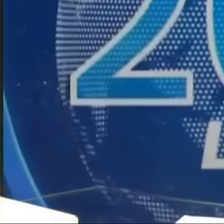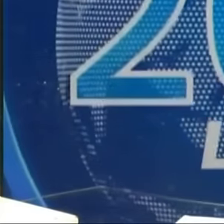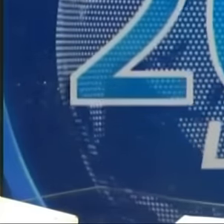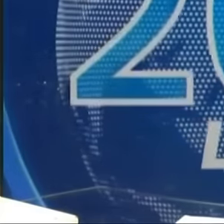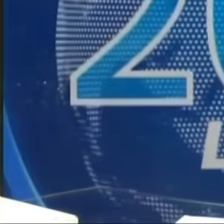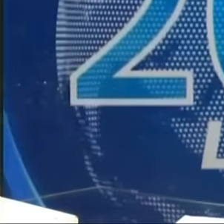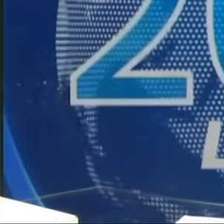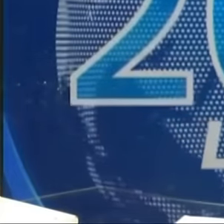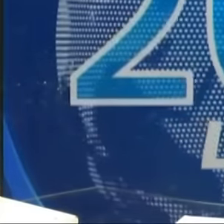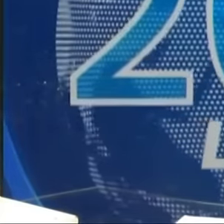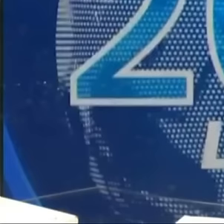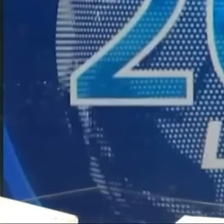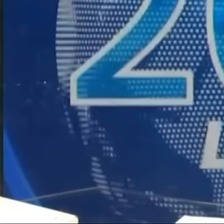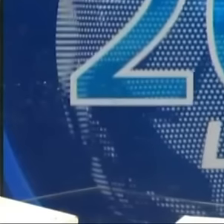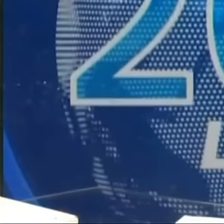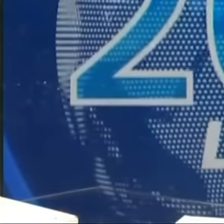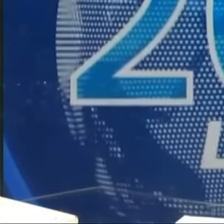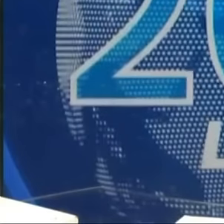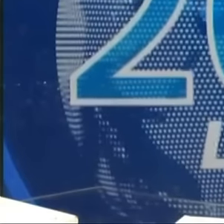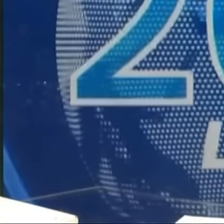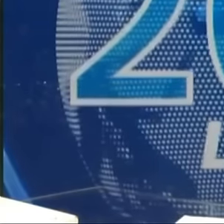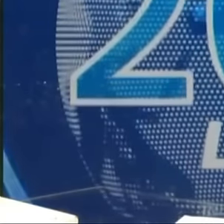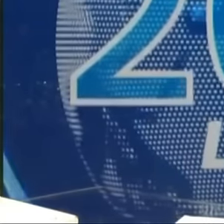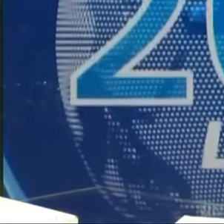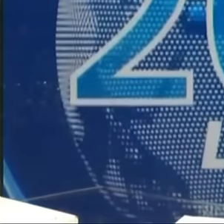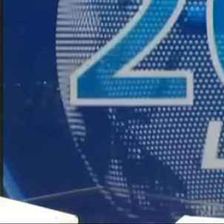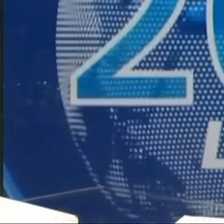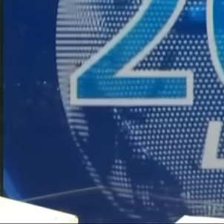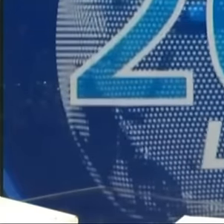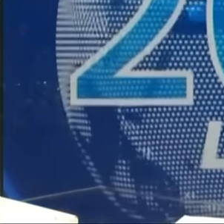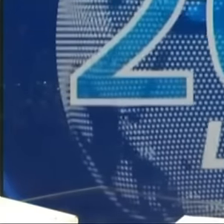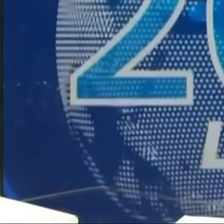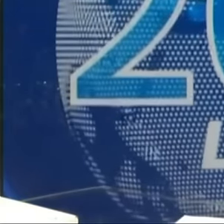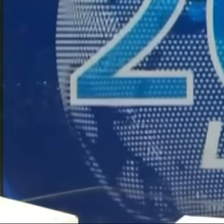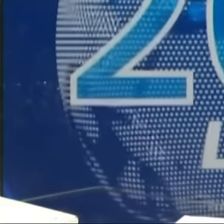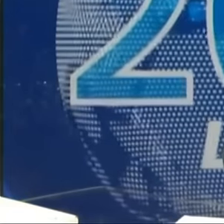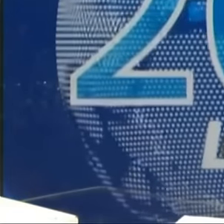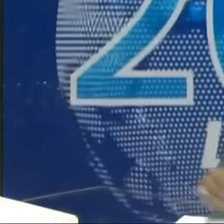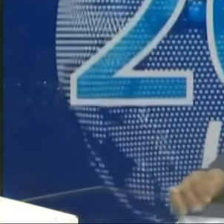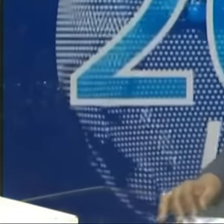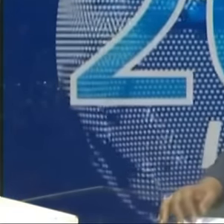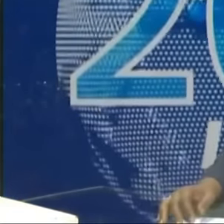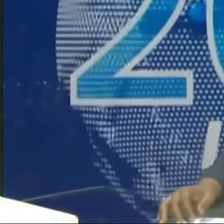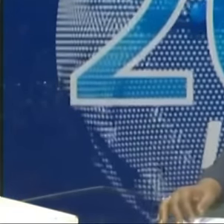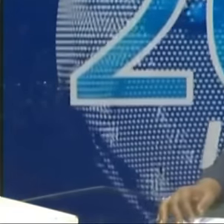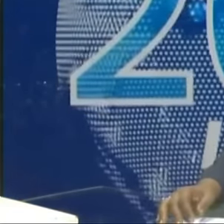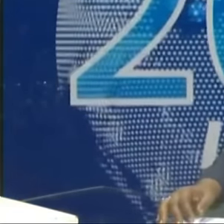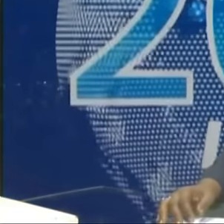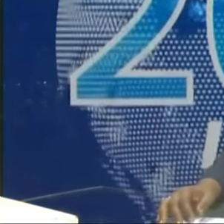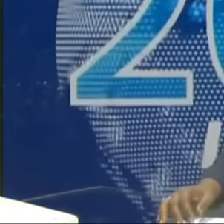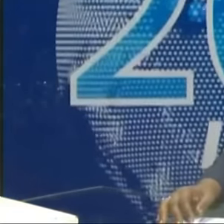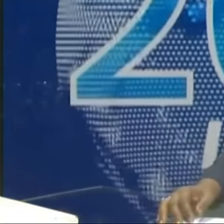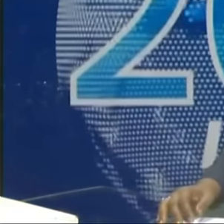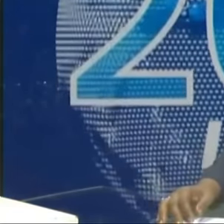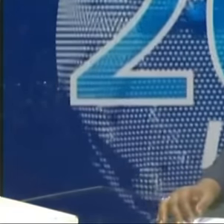M23 sur le terrain les combats s'intensifient votre indulgence sur la qualité de ces